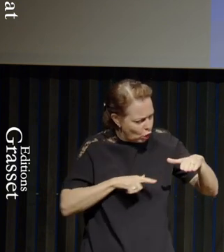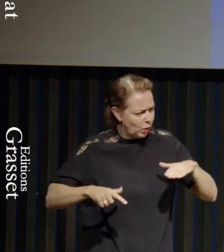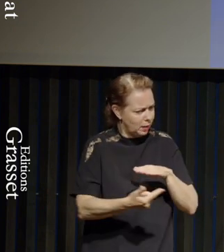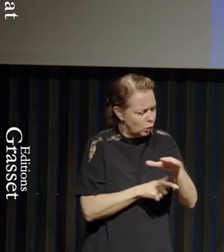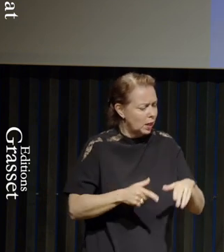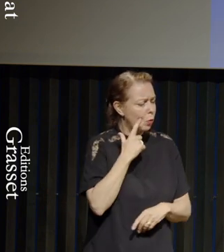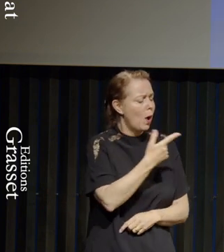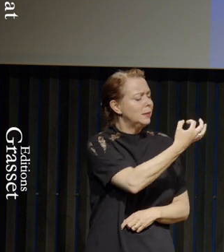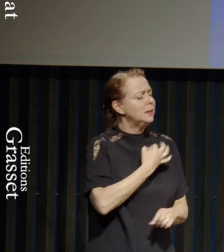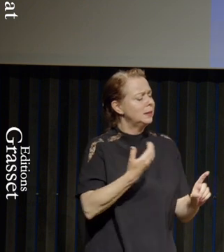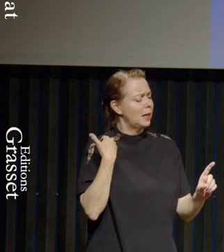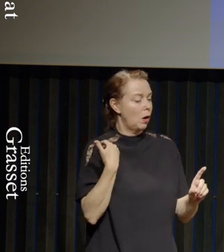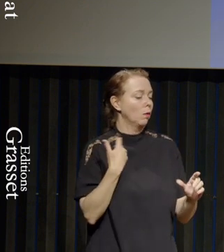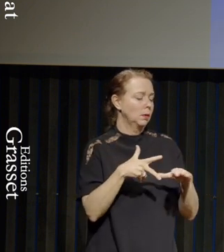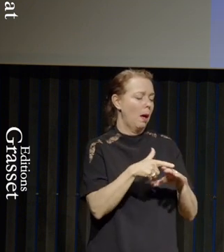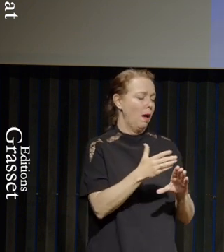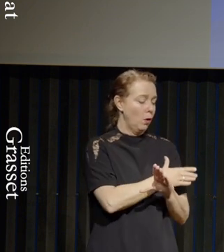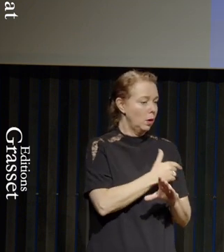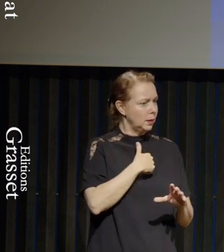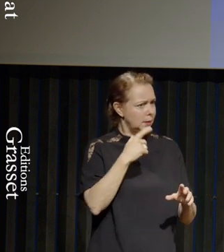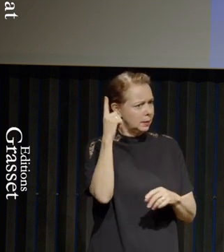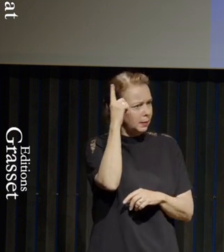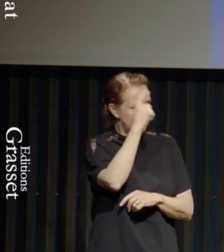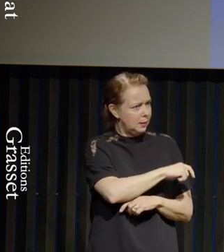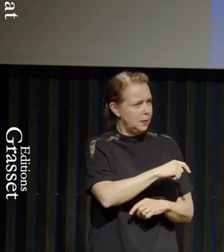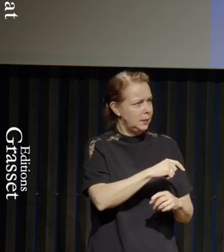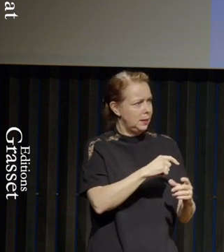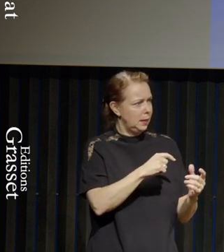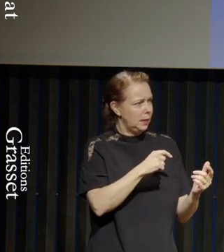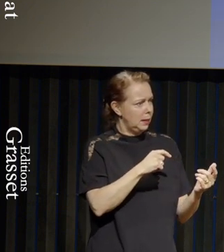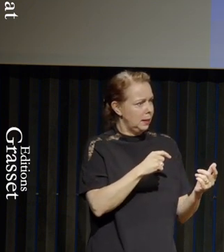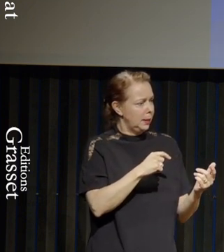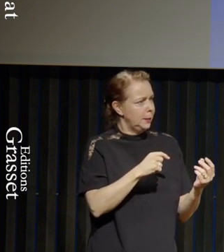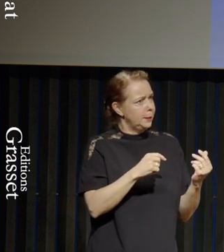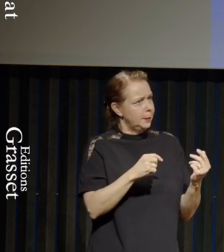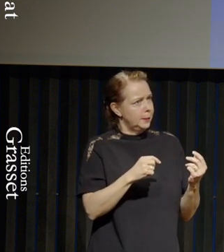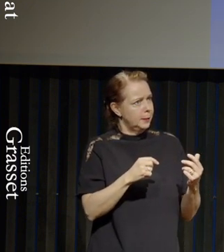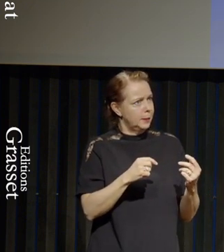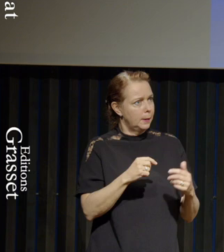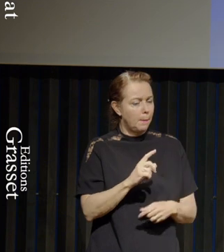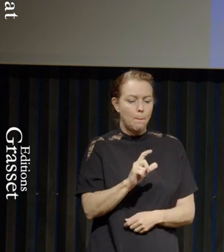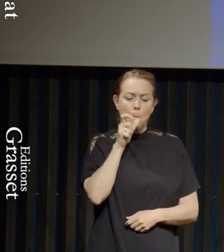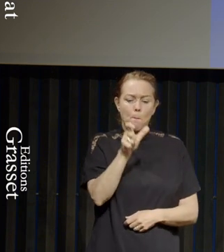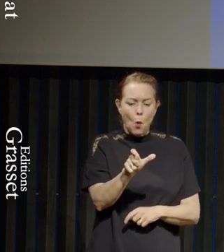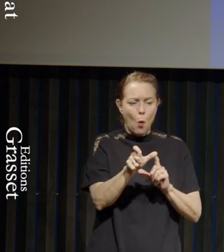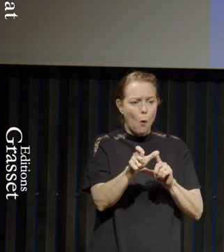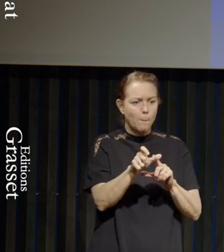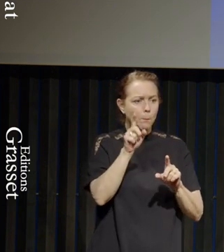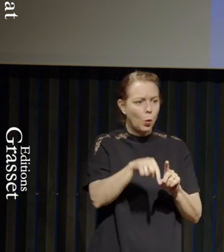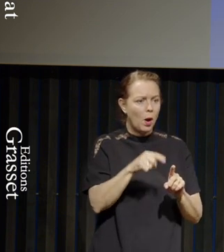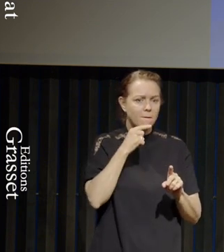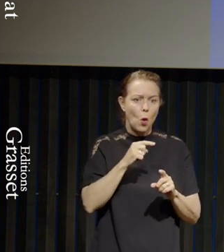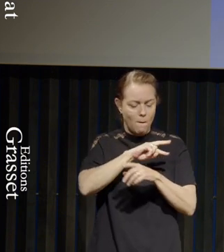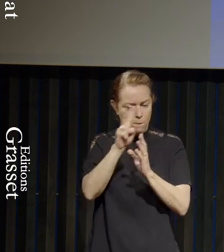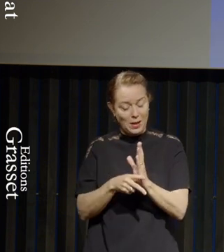comme vous le disiez tout à l'heure en préambule finalement, c'est compliqué de vous entendre au sens premier du mot, puisqu'il vous faut bien un